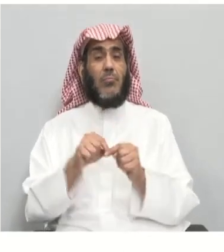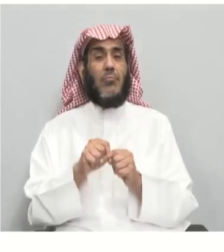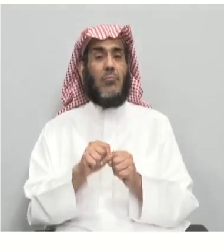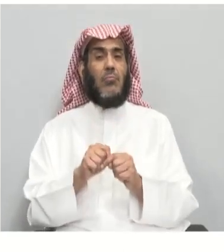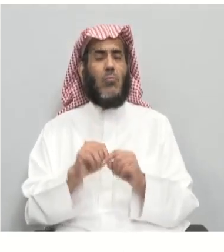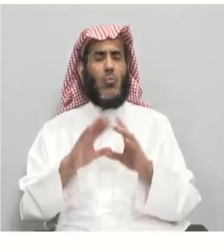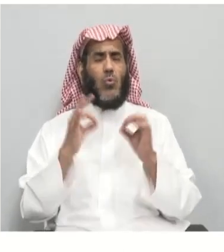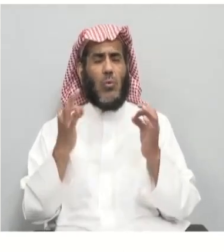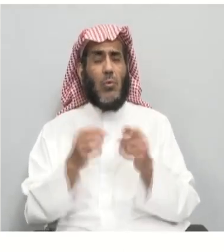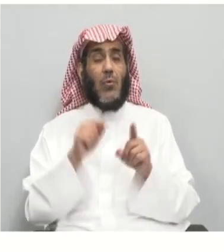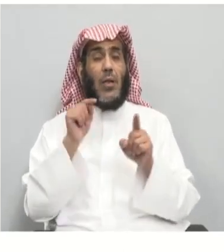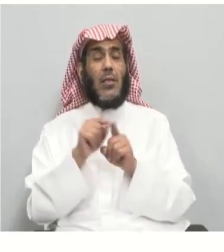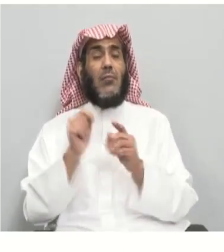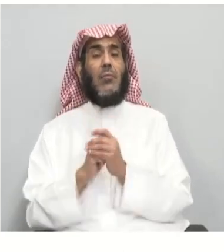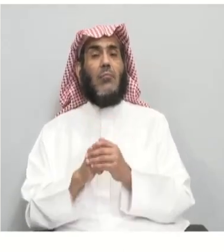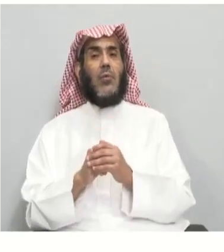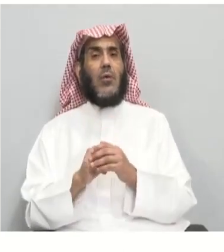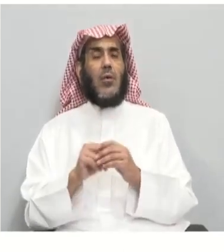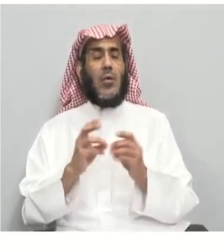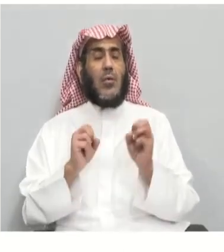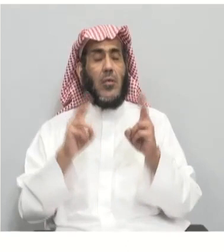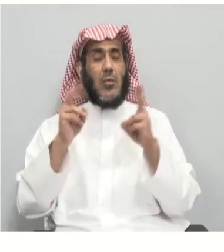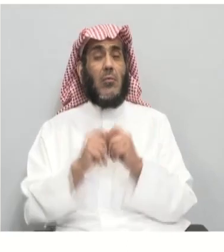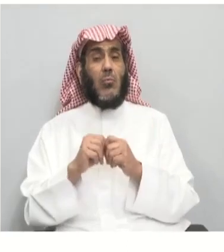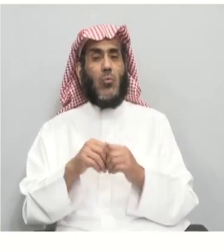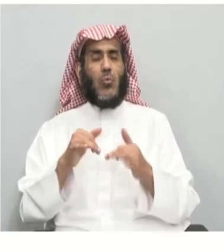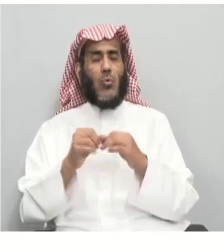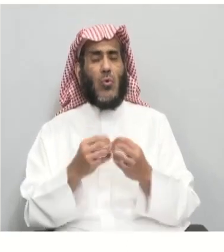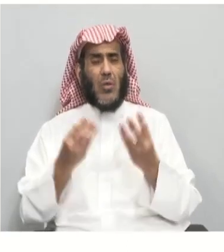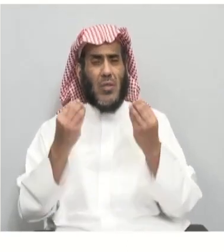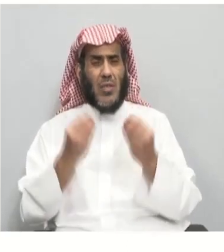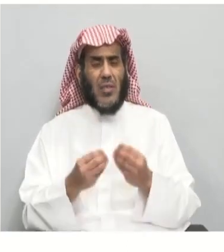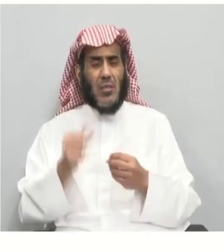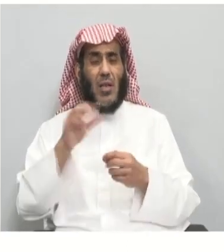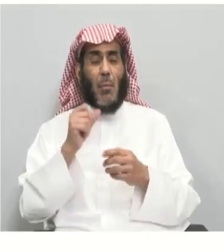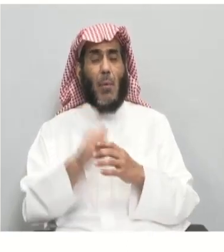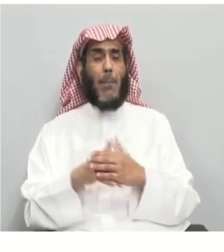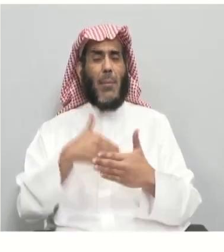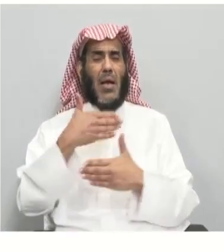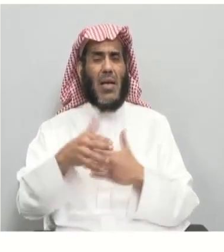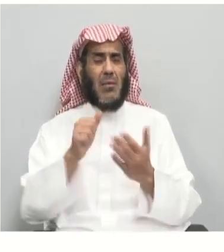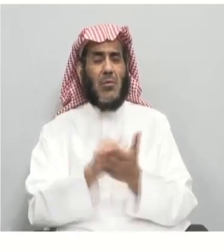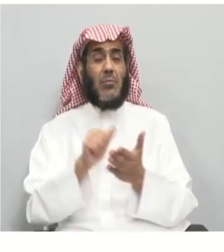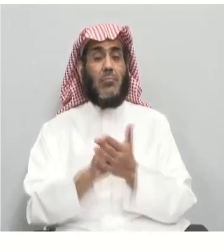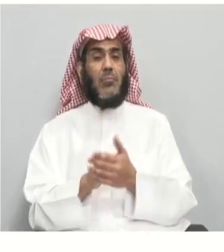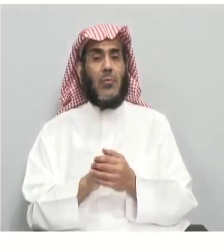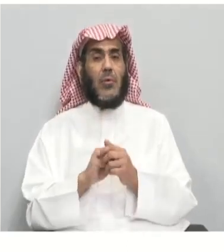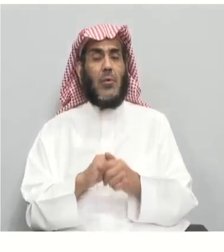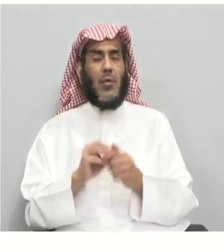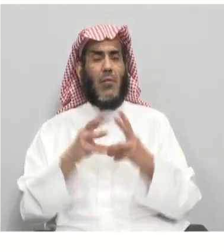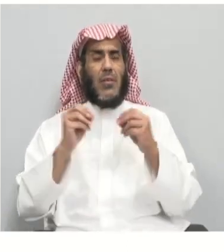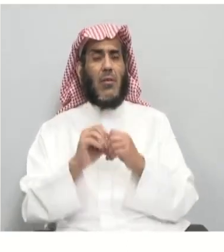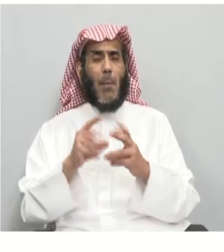اليوم جميع الاهداف استنتجنا طرق ترشيد استهلاك الماء خارج المنزل ايضا